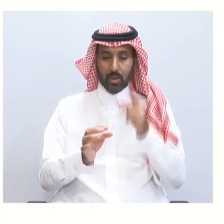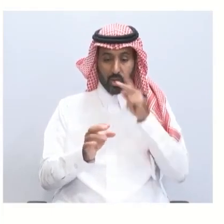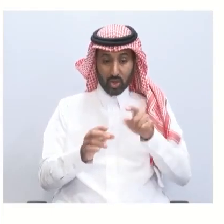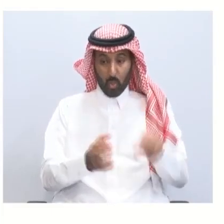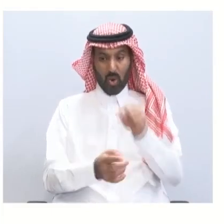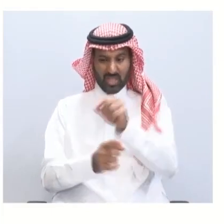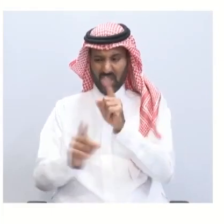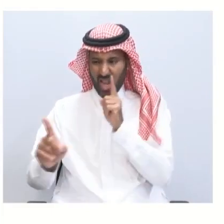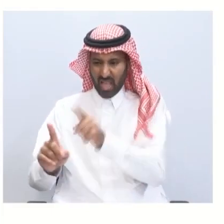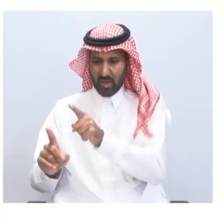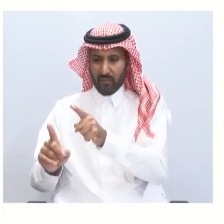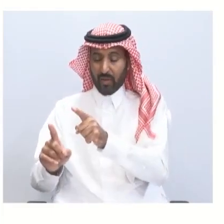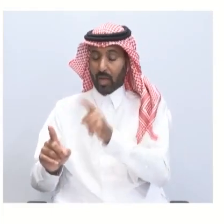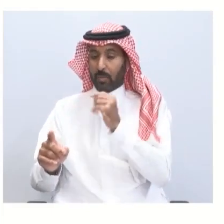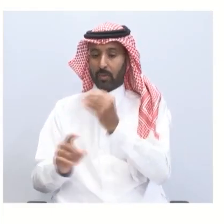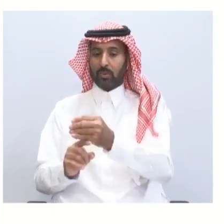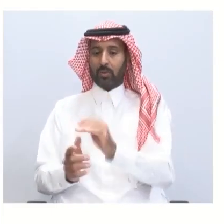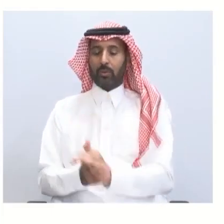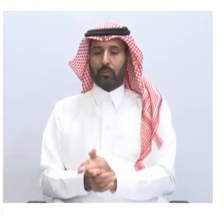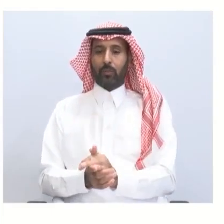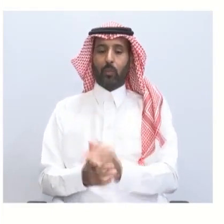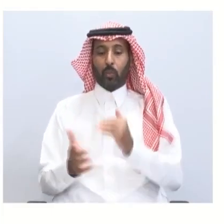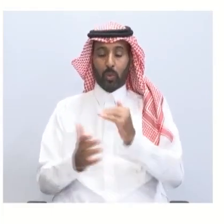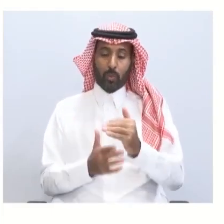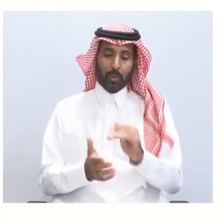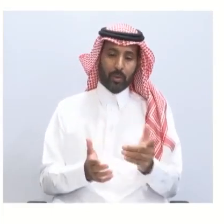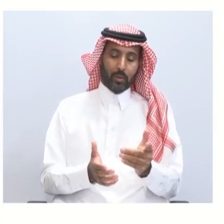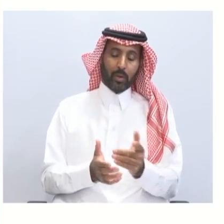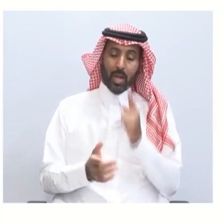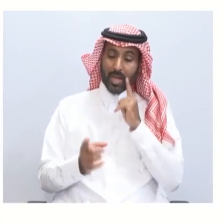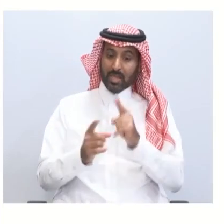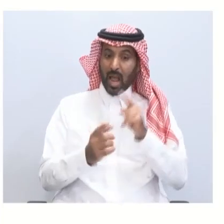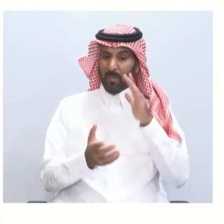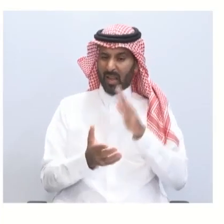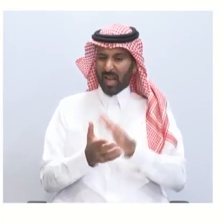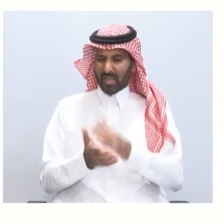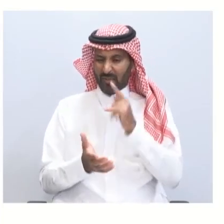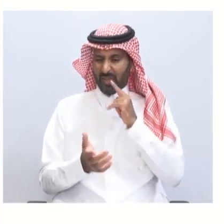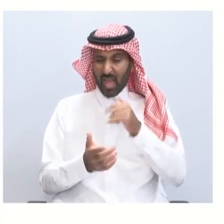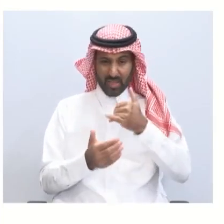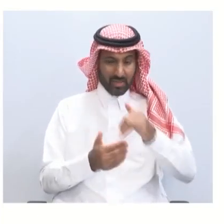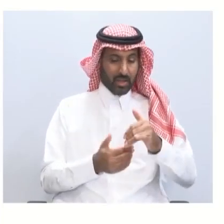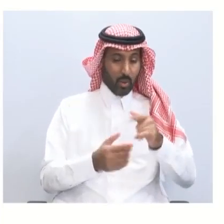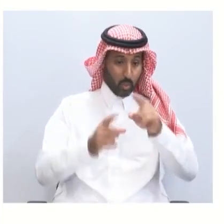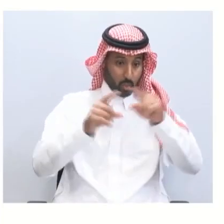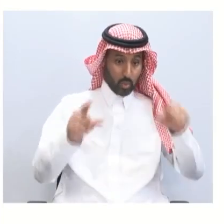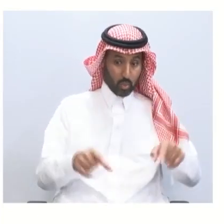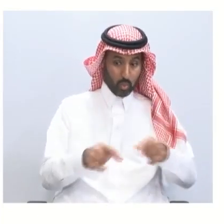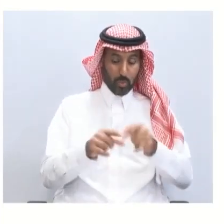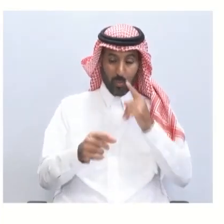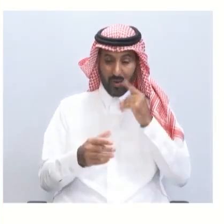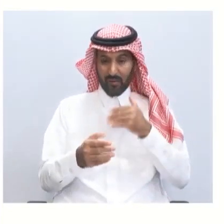الى الهدف المقصود ويمكن الجانب الاخطر لهذه الطريقه وجود ممارسات